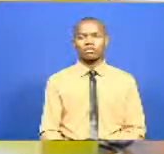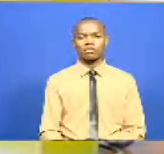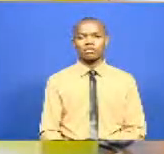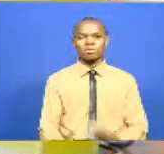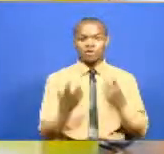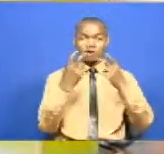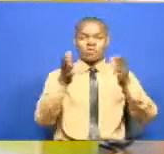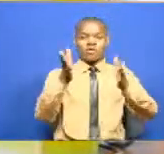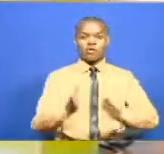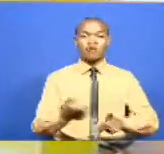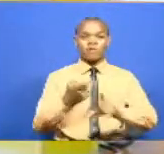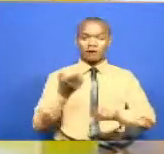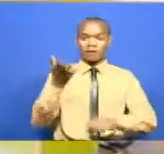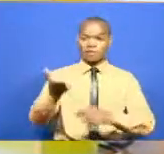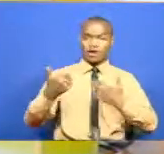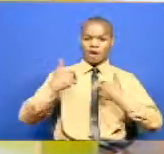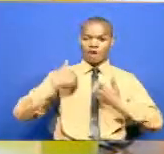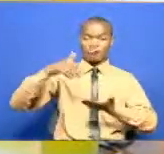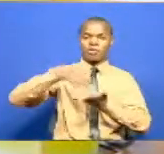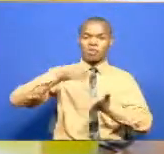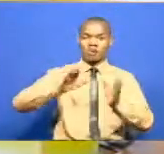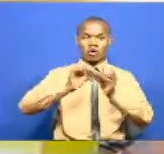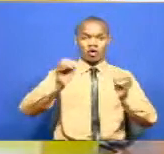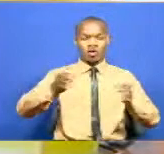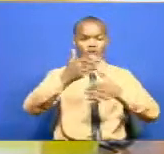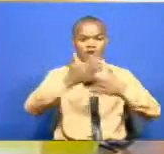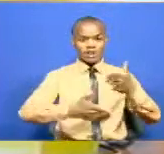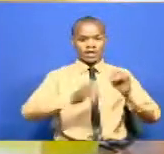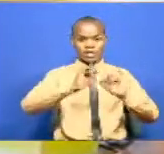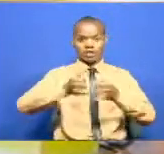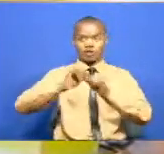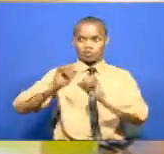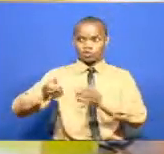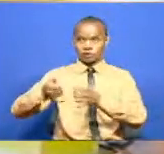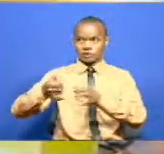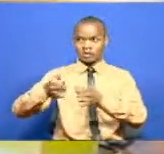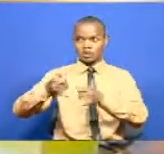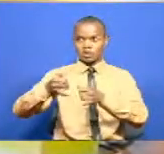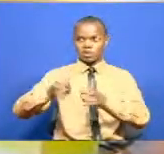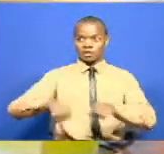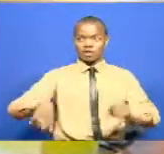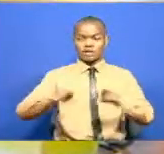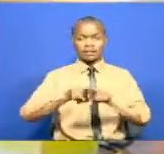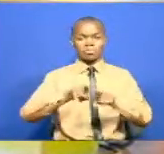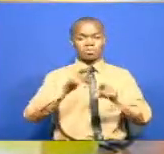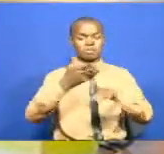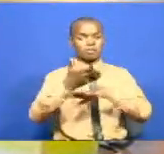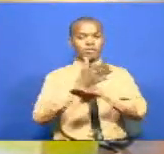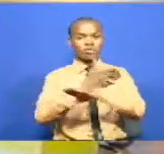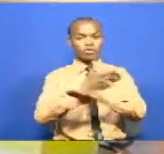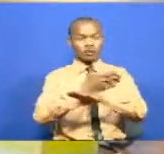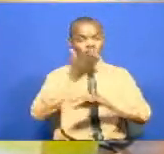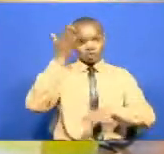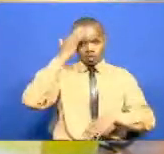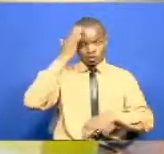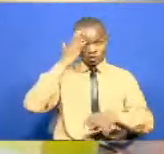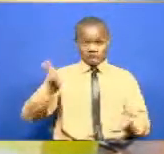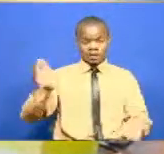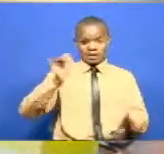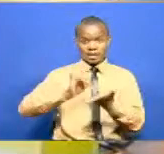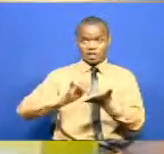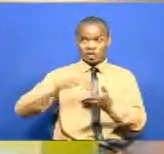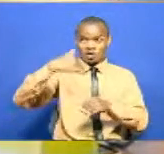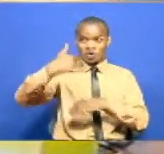Mtazamaji, kufikia hapo sina budi ila kulikunja jamvi la taarifa za Darubini Wikendi. Lakini kama unavyofahamu, siku baada